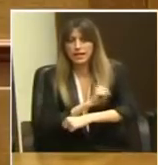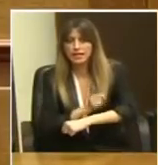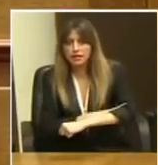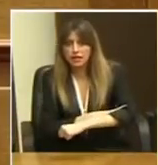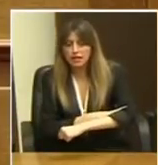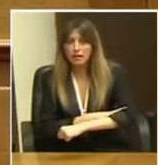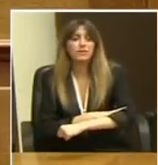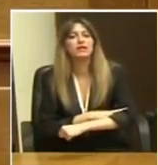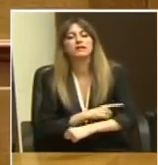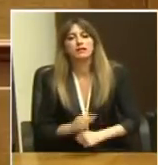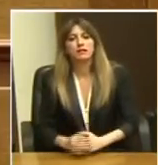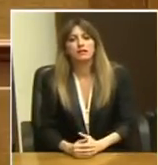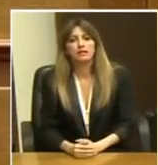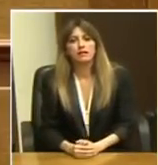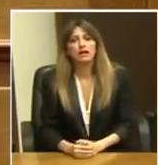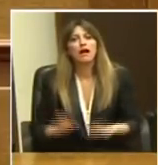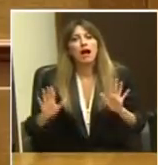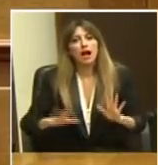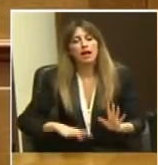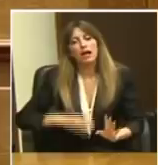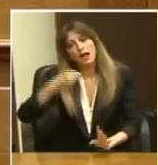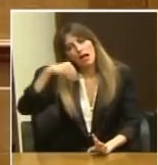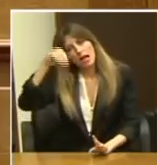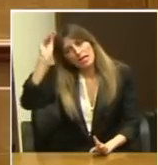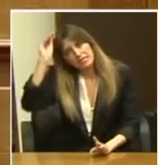σας. Αλλά ο Τσίπρας